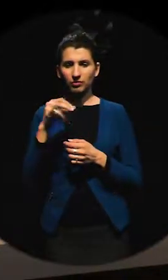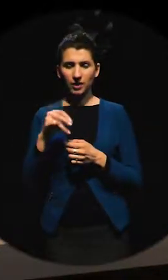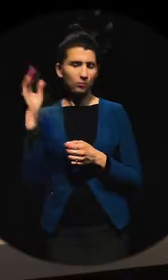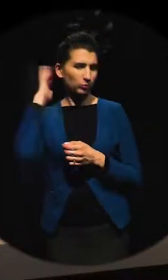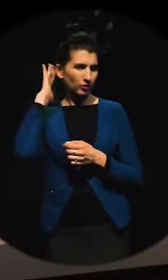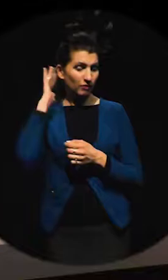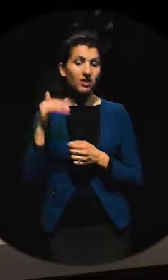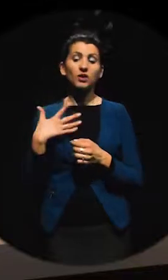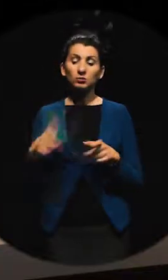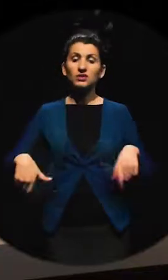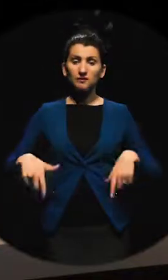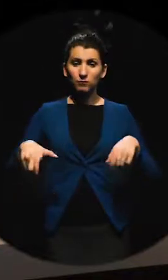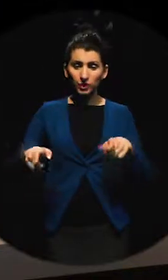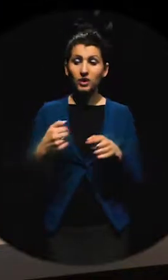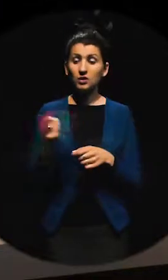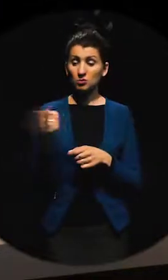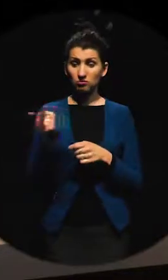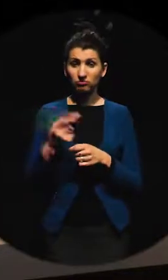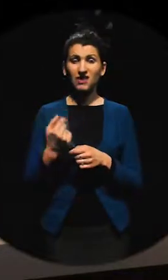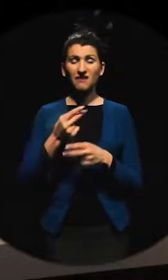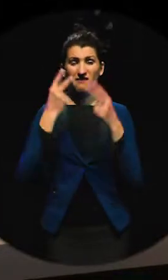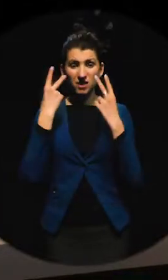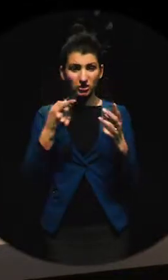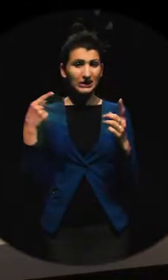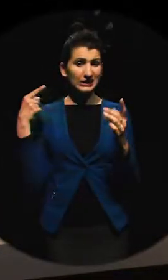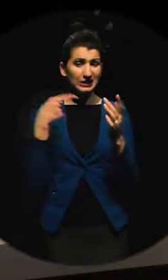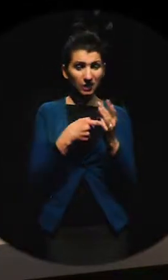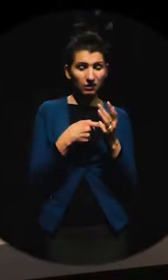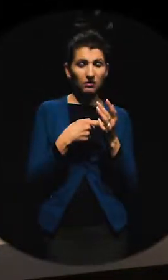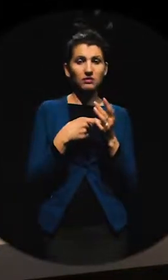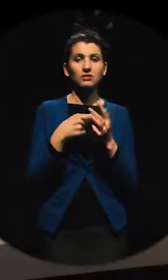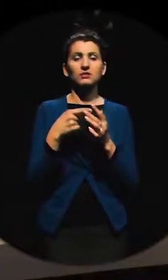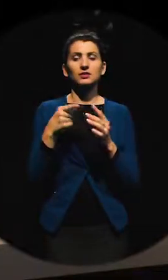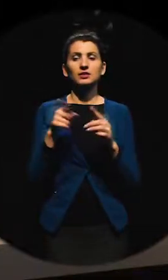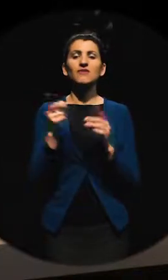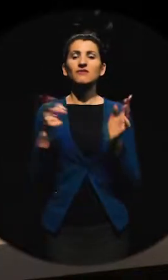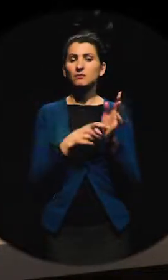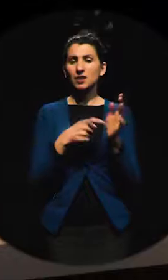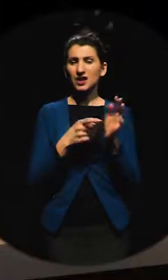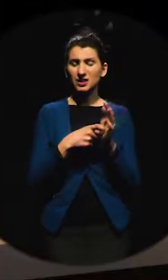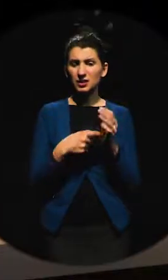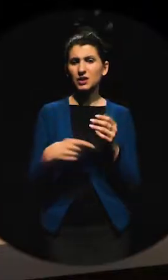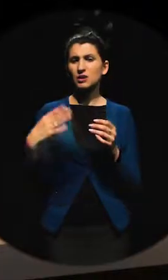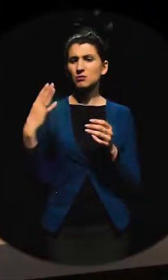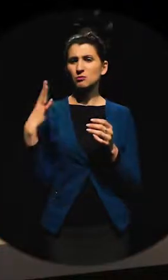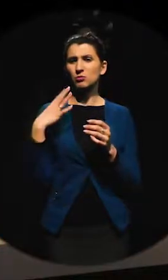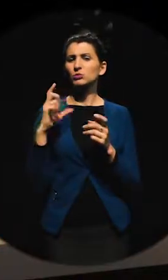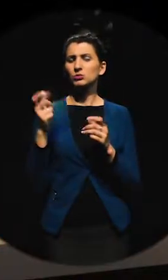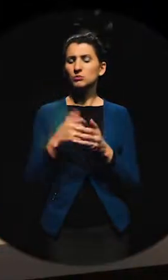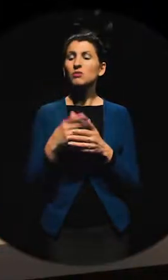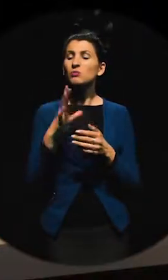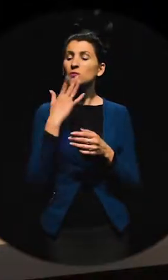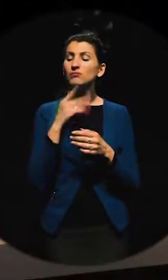takim ich bardzo ważnym postulatem, jako że osoby poruszające się na wózkach